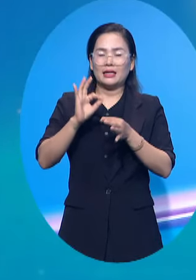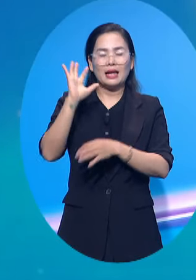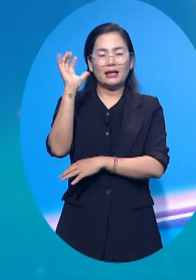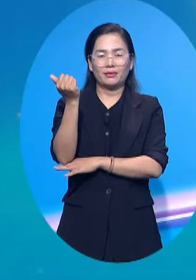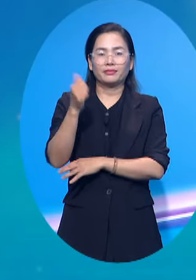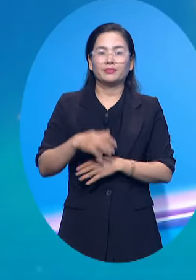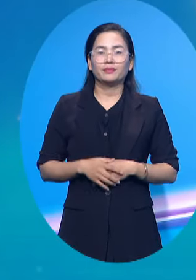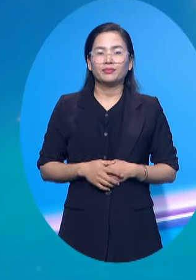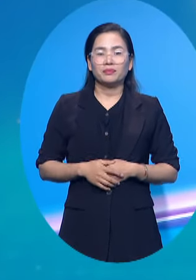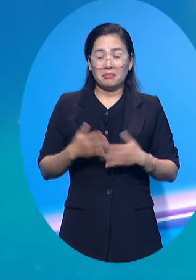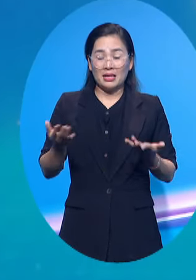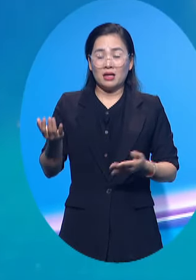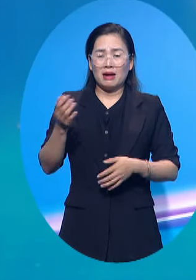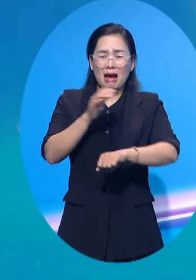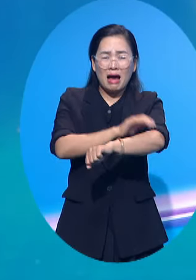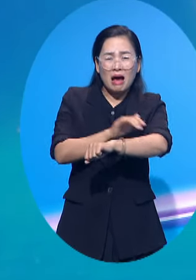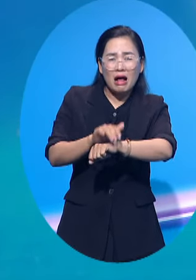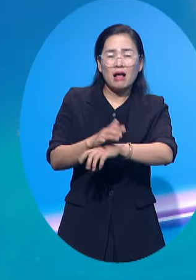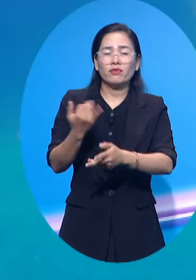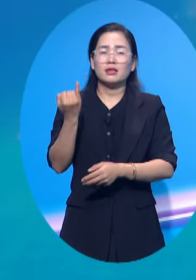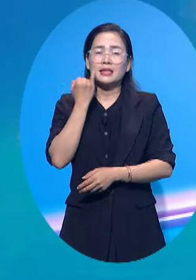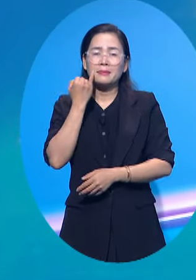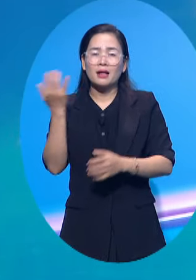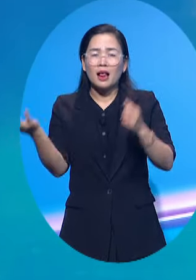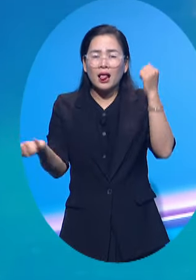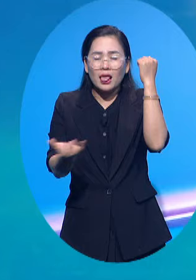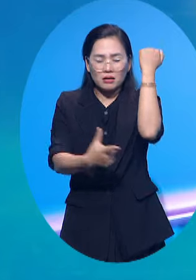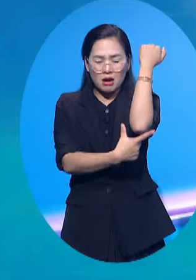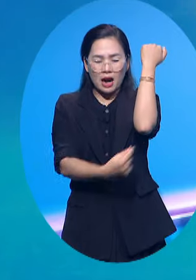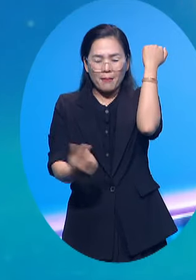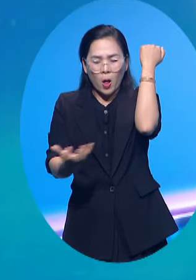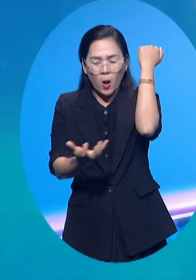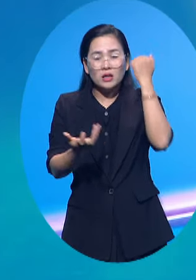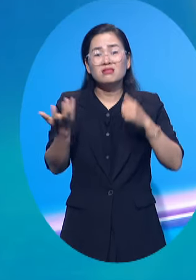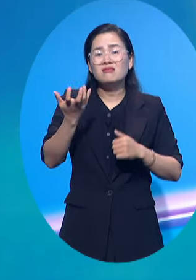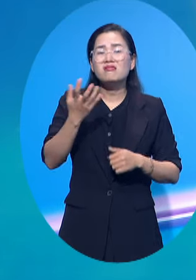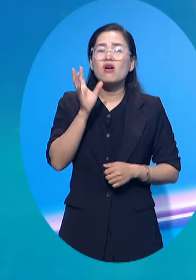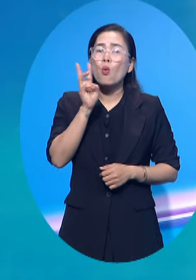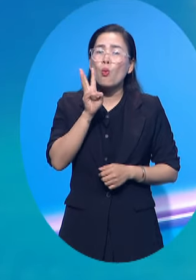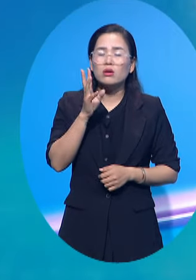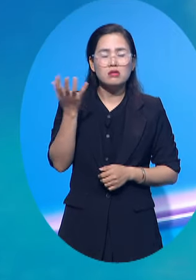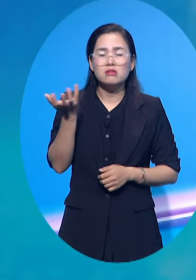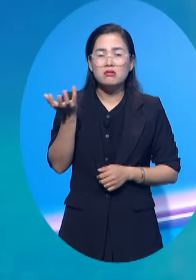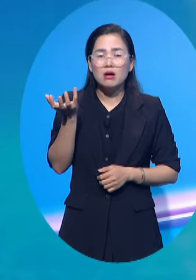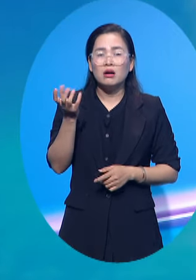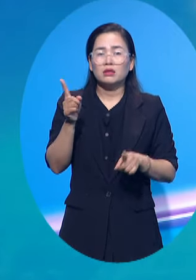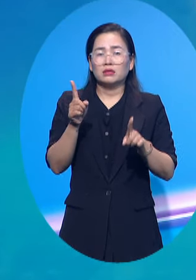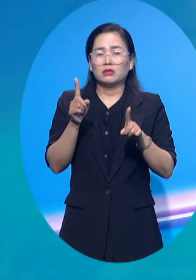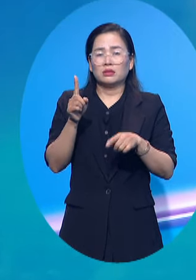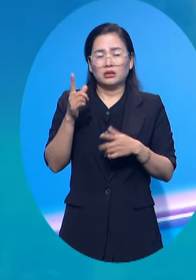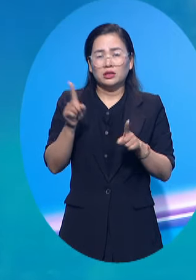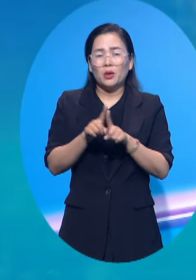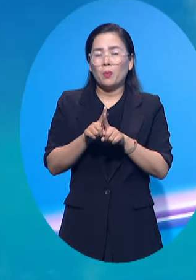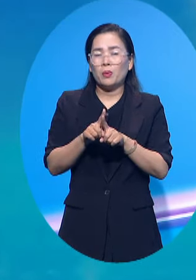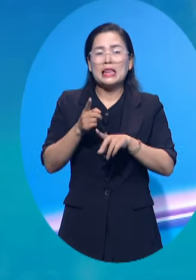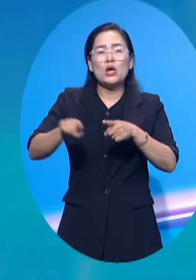Trước tình hình hạn hán xâm nhập mặn nghiêm trọng, để giúp người dân tỉnh Cà Mau có nguồn nước ngọt sinh hoạt, quân khu 9 đã điều động 3 tàu tải trọng lớn của Lữ